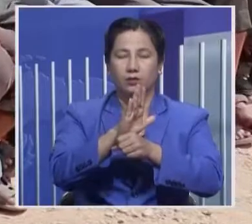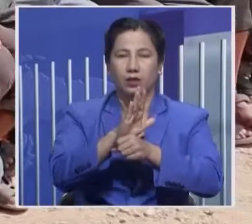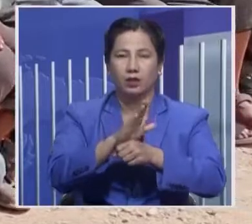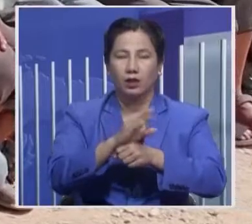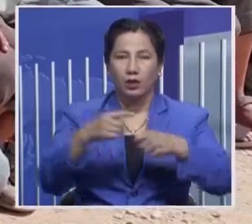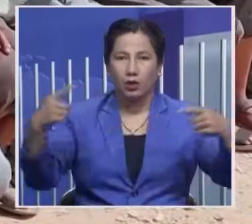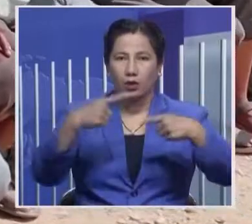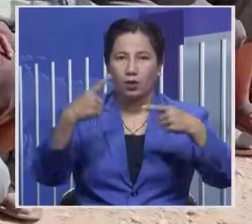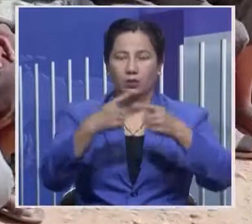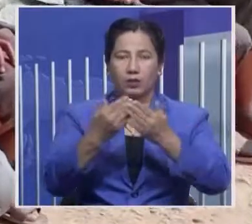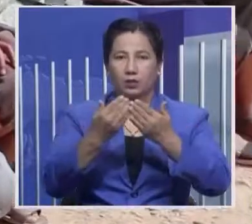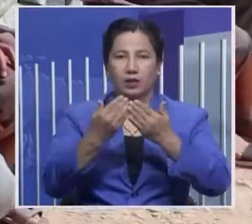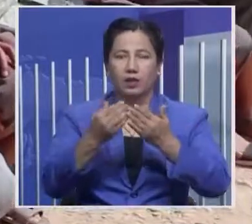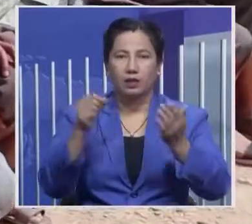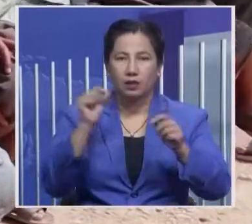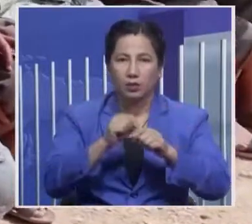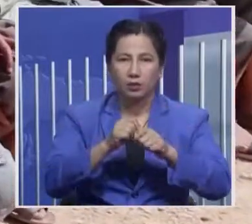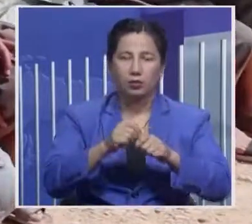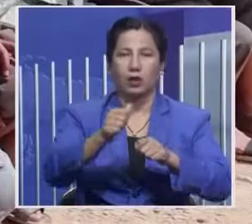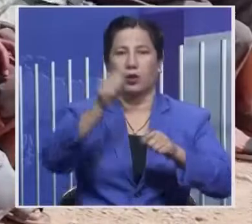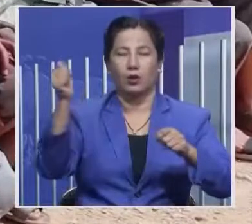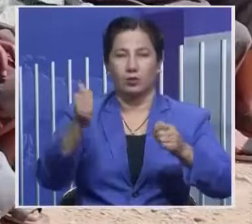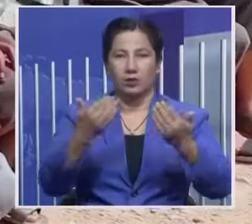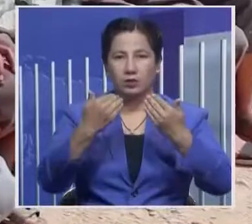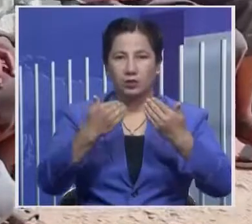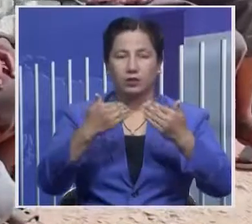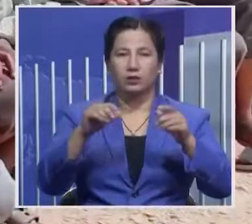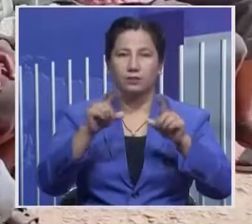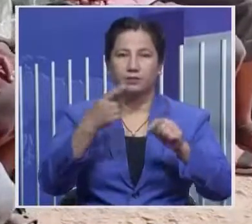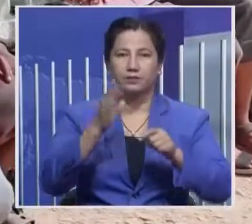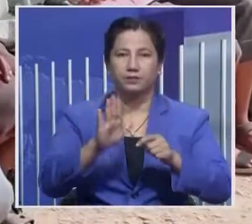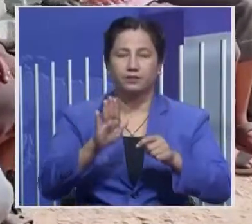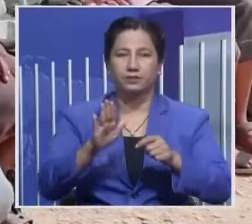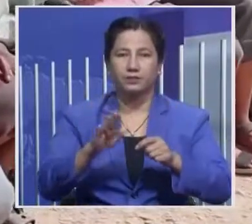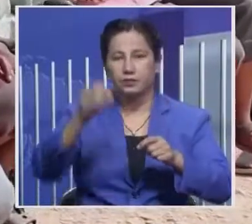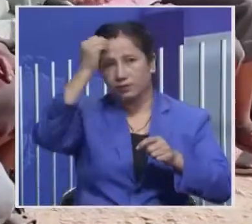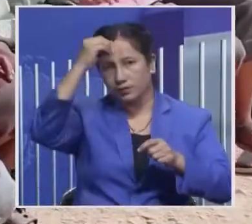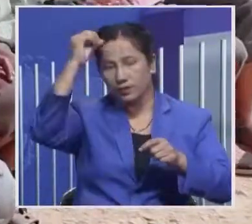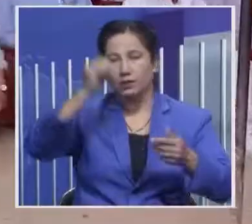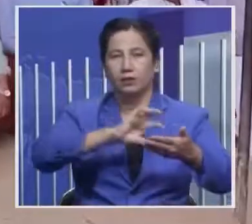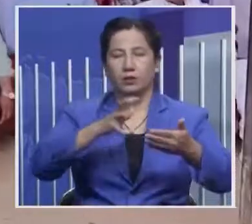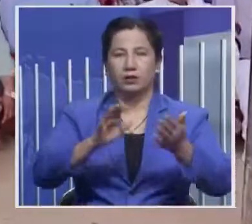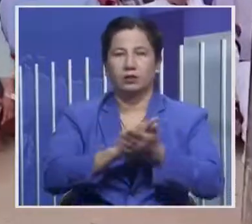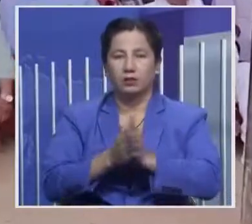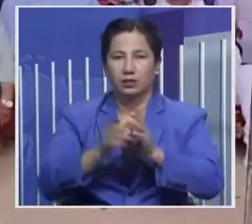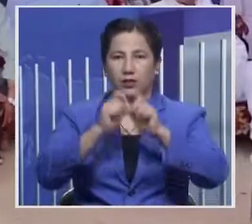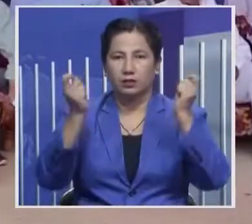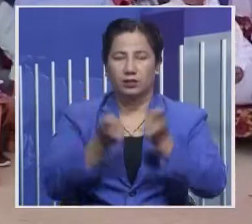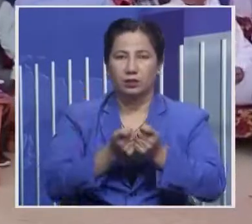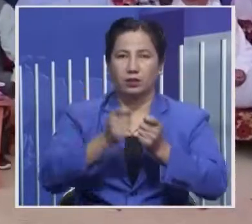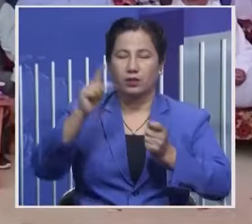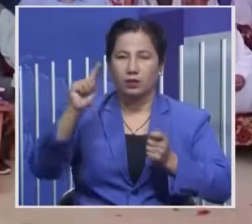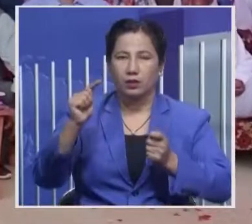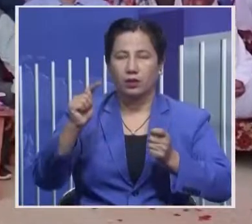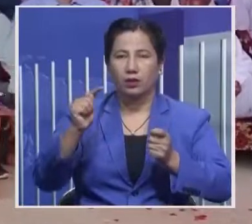उन्मुख बन्न थालेको यो विद्यालयबाट अरूले पनि सिक्नु पर्ने बताउनुहुन्छ सुदूरपश्चिम प्रदेश बैतडी क्षेत्र नम्बर क का